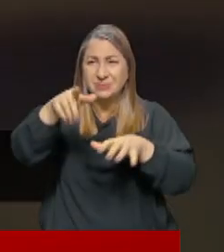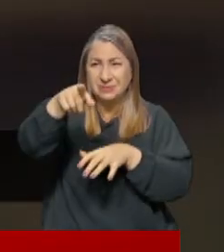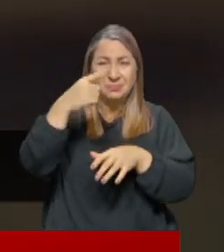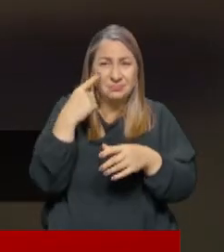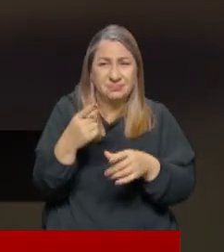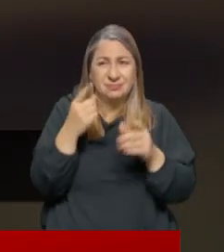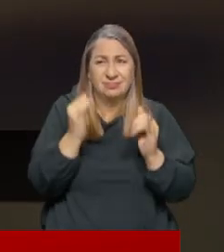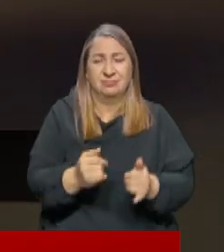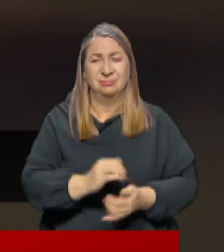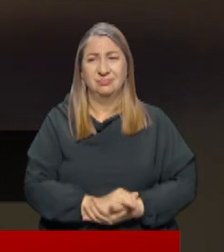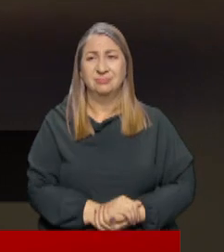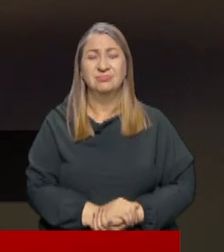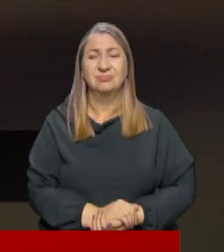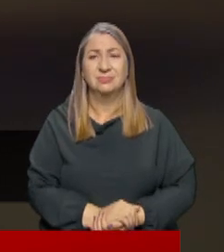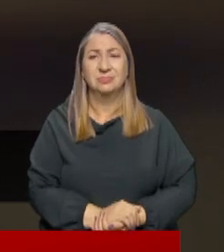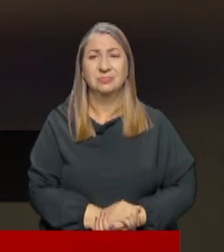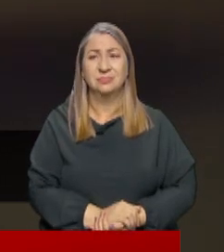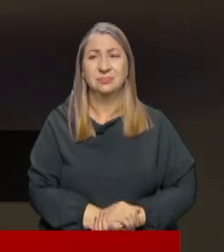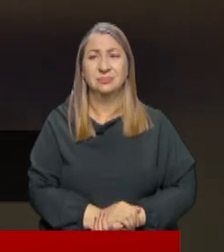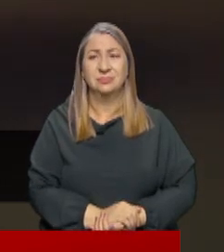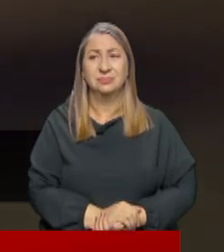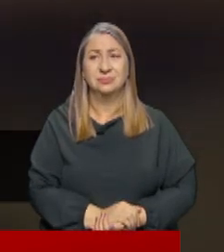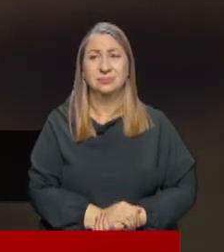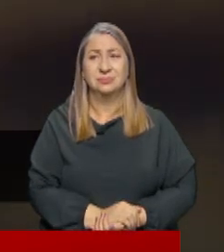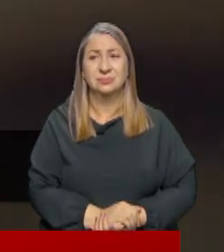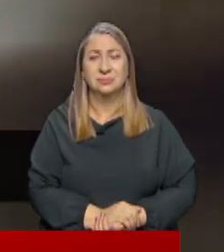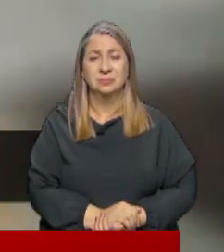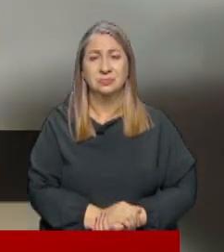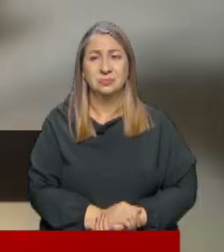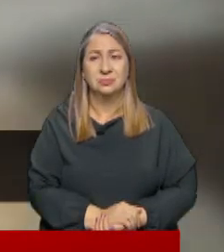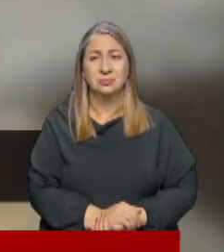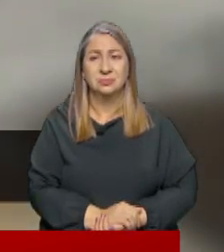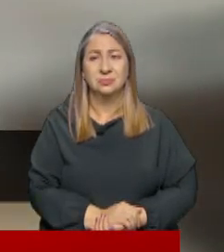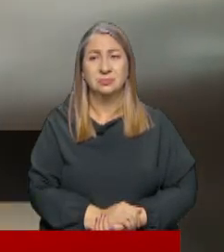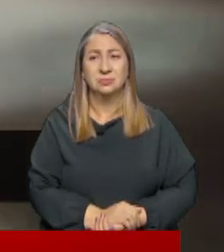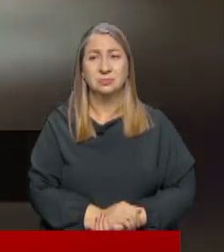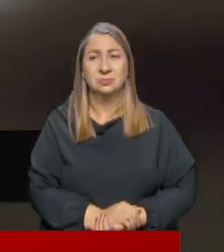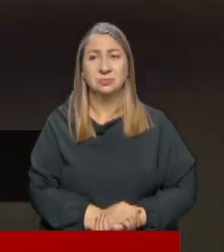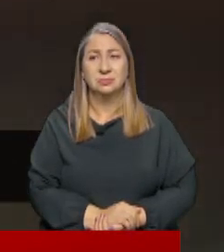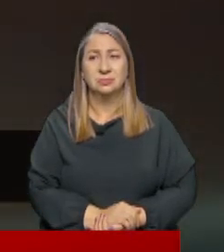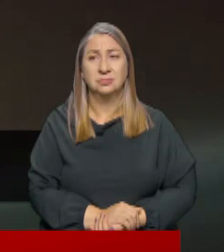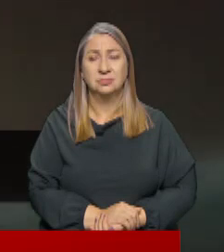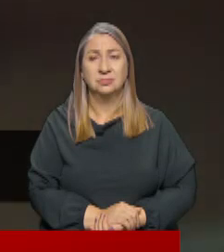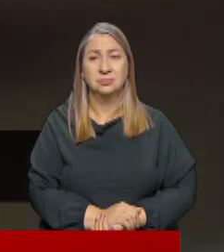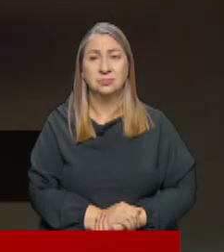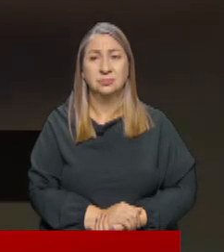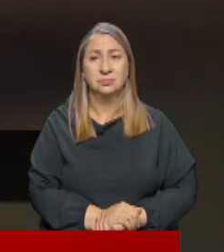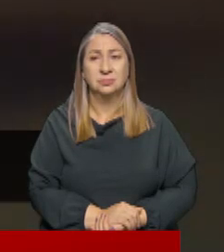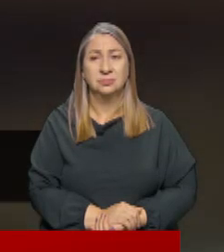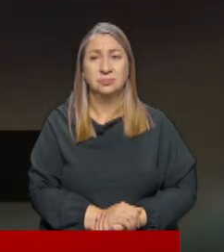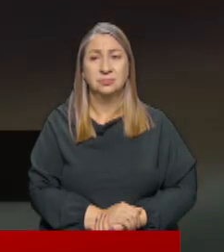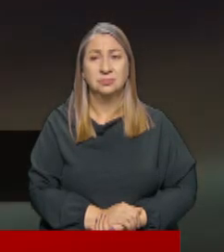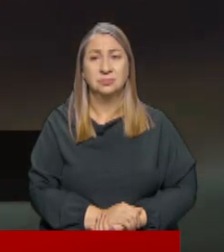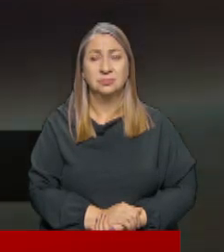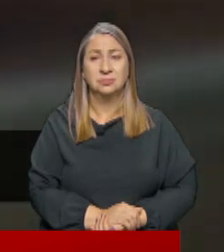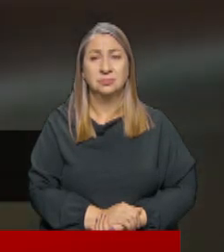menfez. Türkiye topraklarında yasak olan bir kimyasal topraklara veriliyor. Ve biz çalışanlara da iznimizi sormadan,